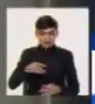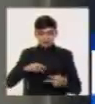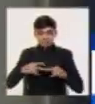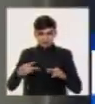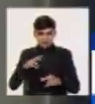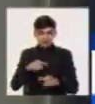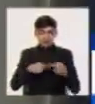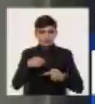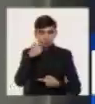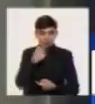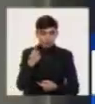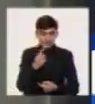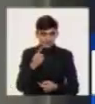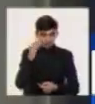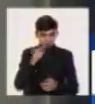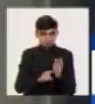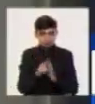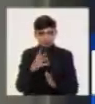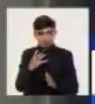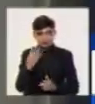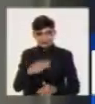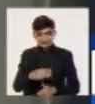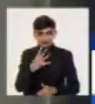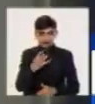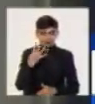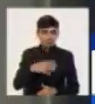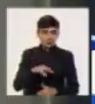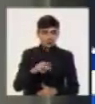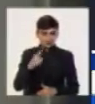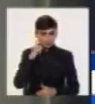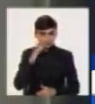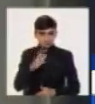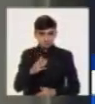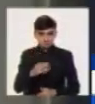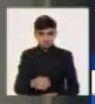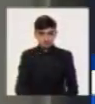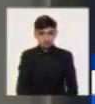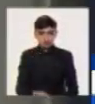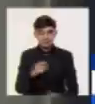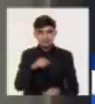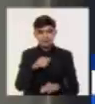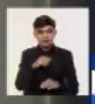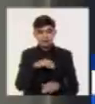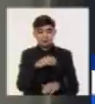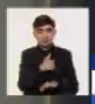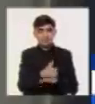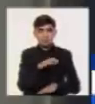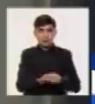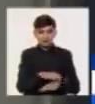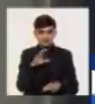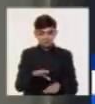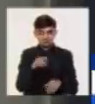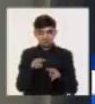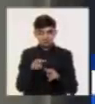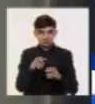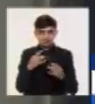бағамы келесі жылдың бірінші 90-ында 430-440 теңге шамасында болады деп ойлаймын. Бас банк оған интервенция жасап қана